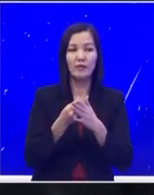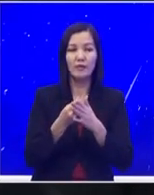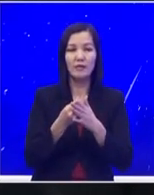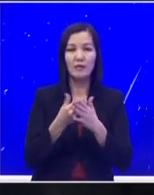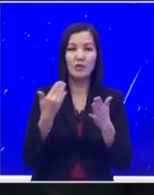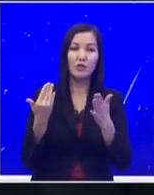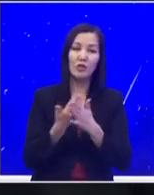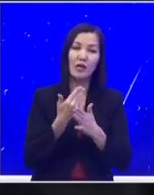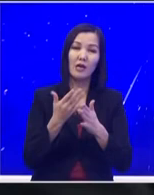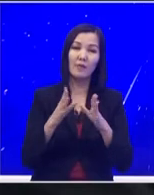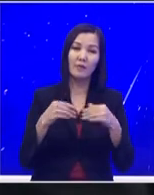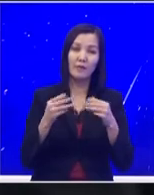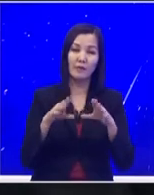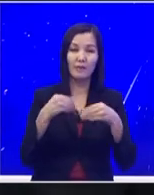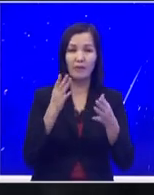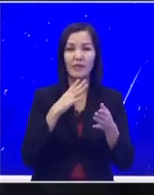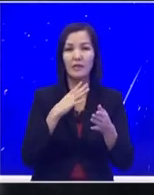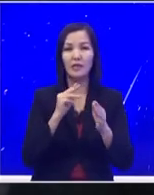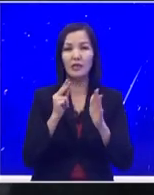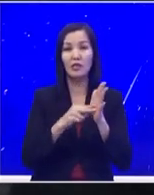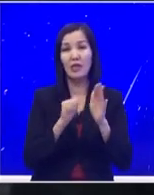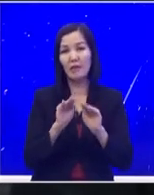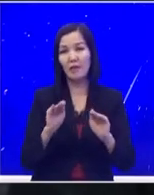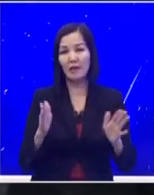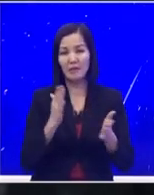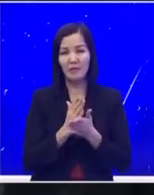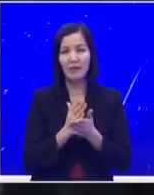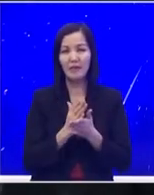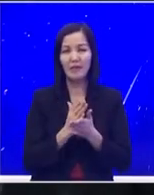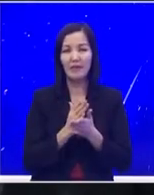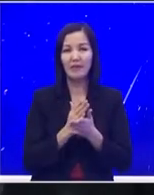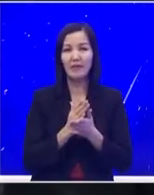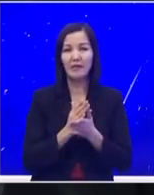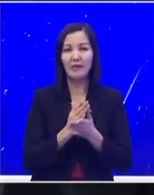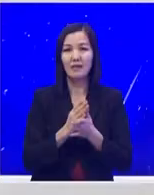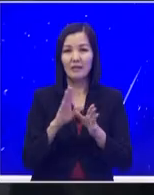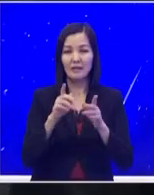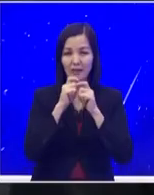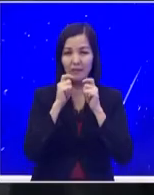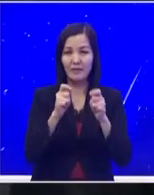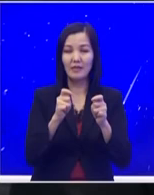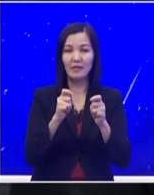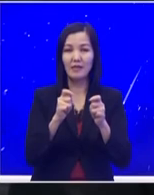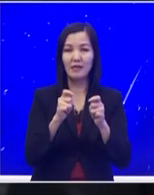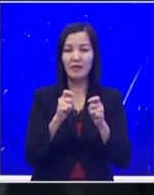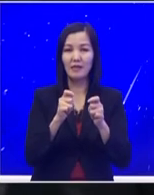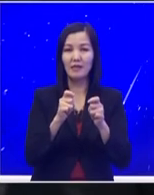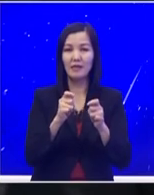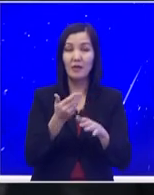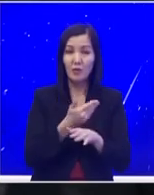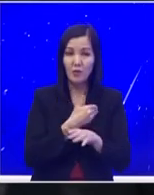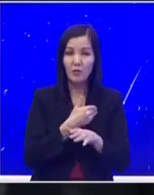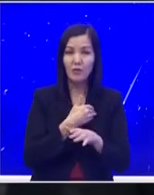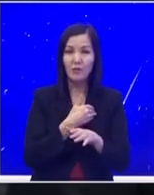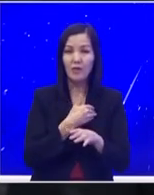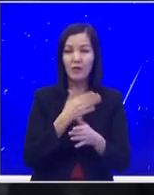жаңа семьяға осы кіріп жатқан 7 балалар бар екен кішкентай. Соларға тапсырдық, қолымыздан келсе